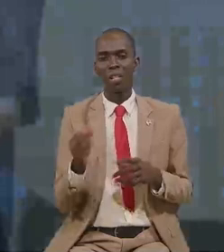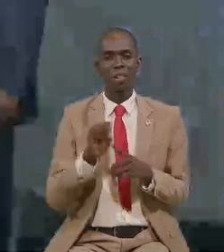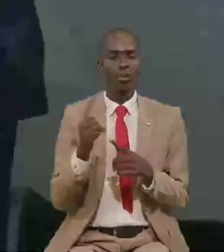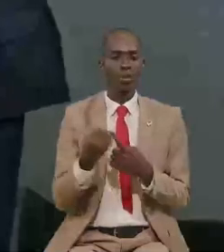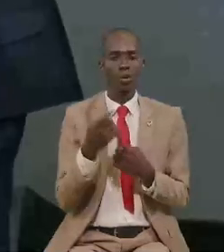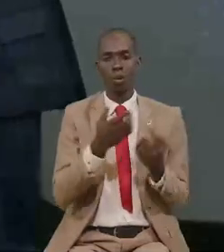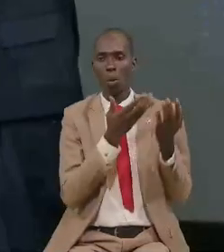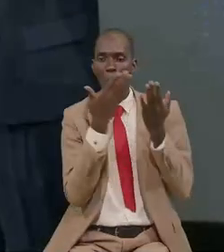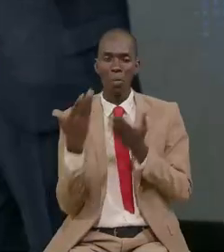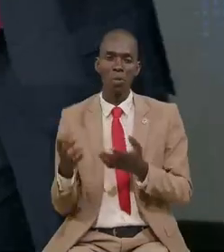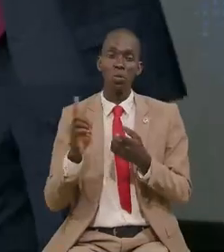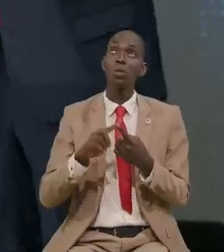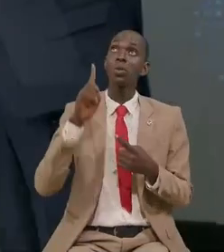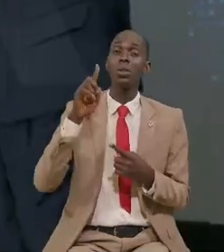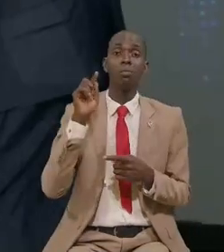amenons.